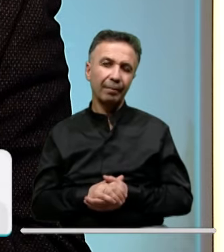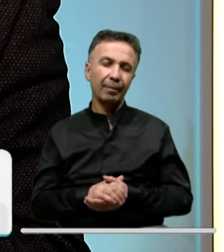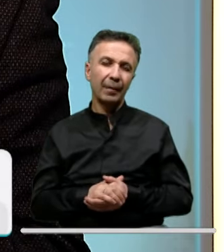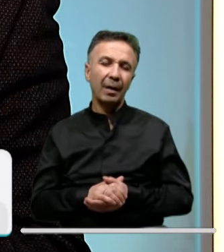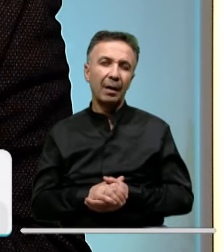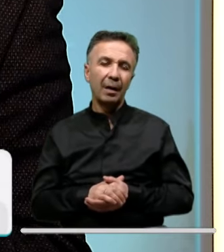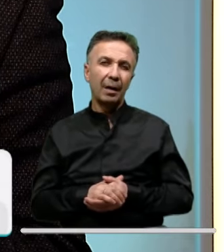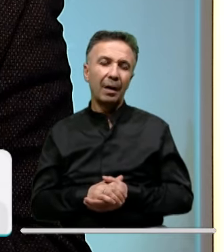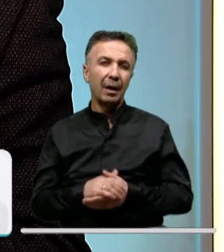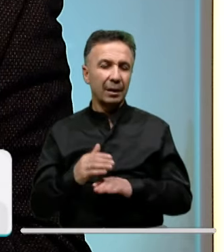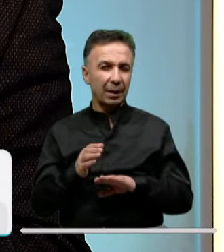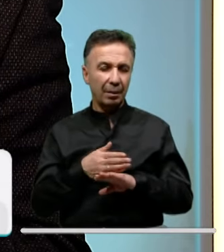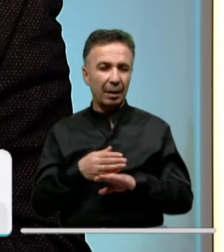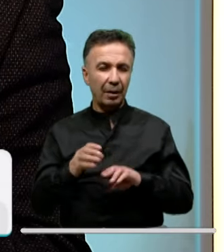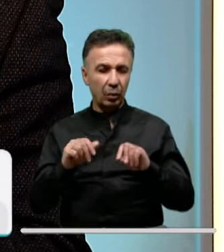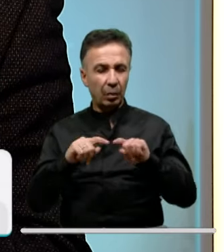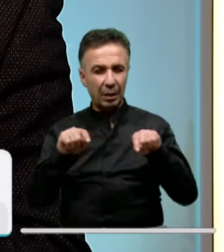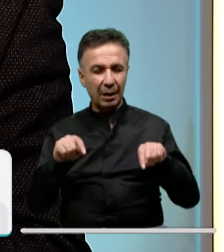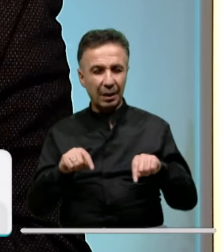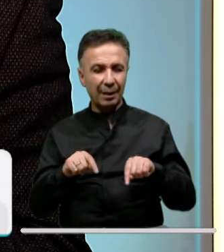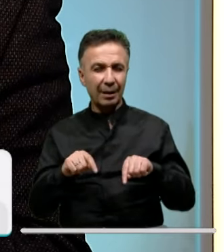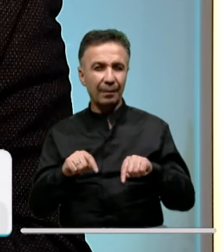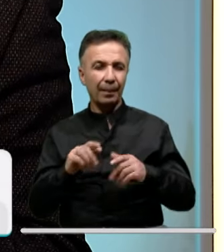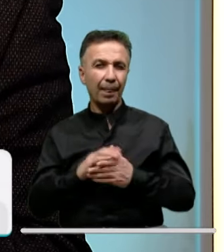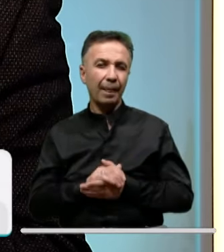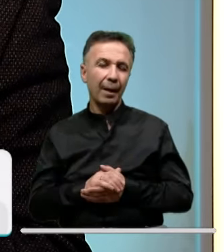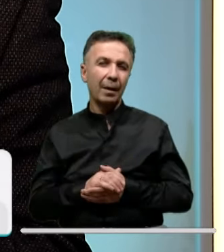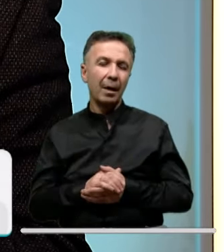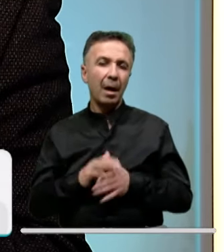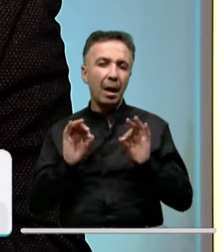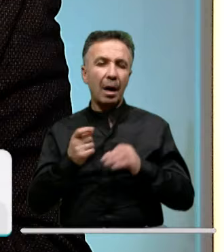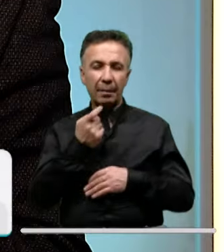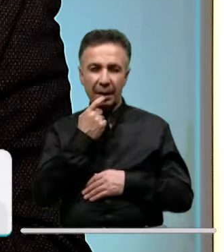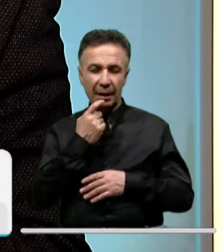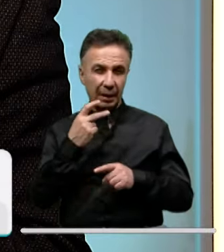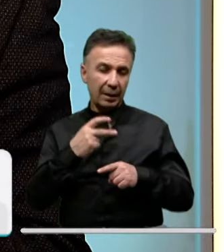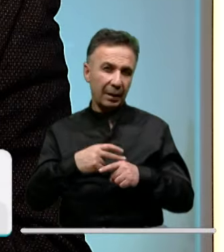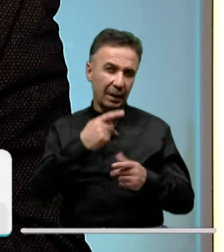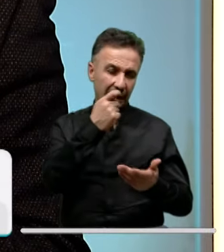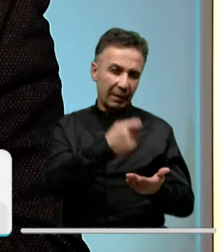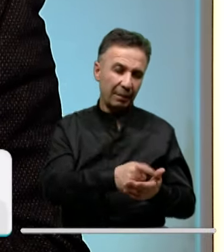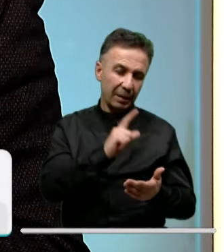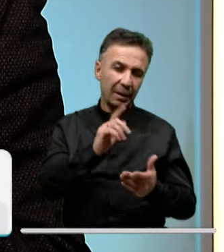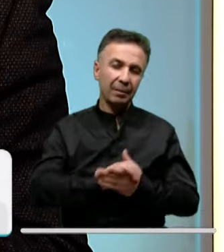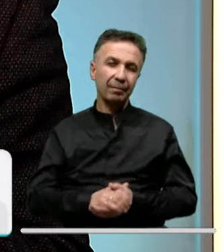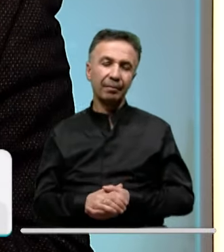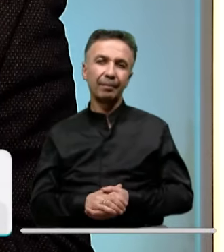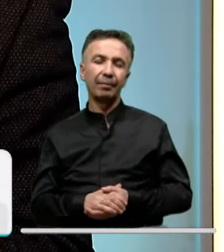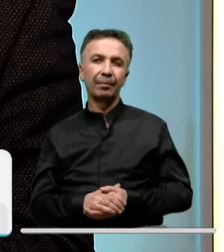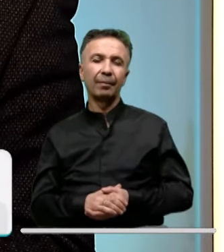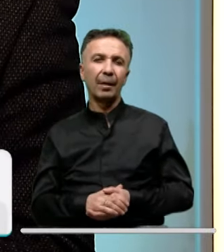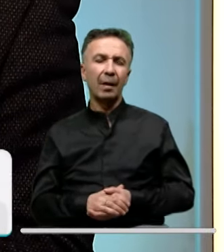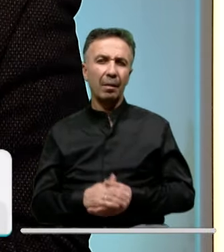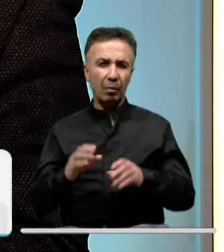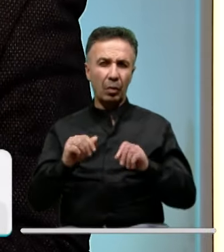artık servet ne oldu? Taşınmaz haline geldi. Taşınmazın da her yıl ne olması lazım? Zekat ödeme gününde zekatı ödenmesi lazım. Bu